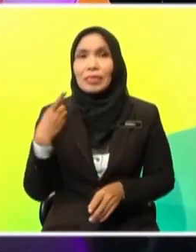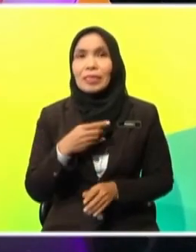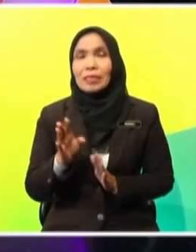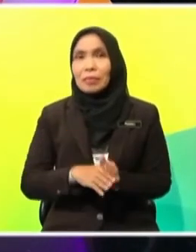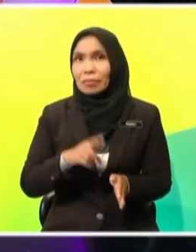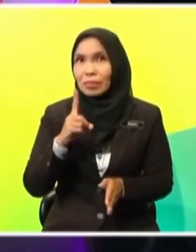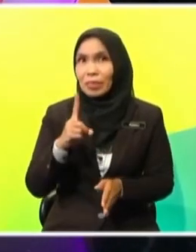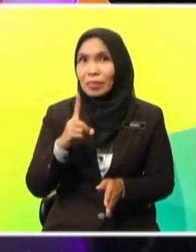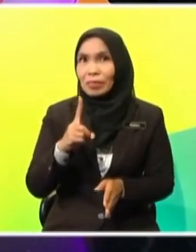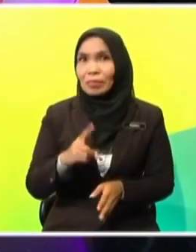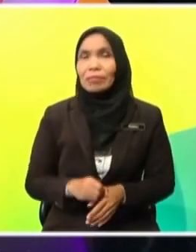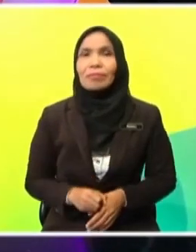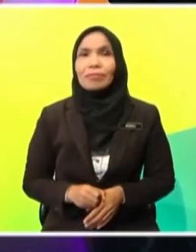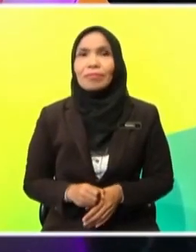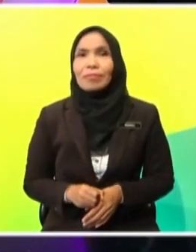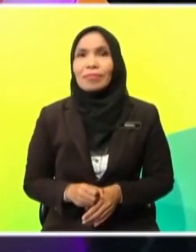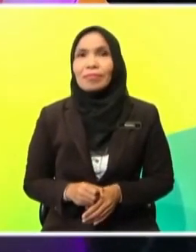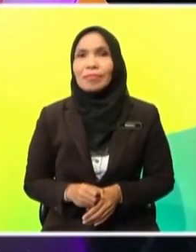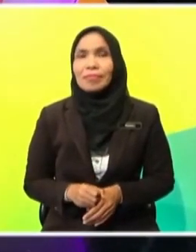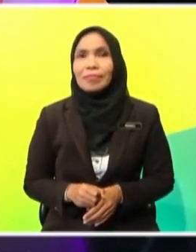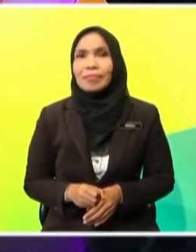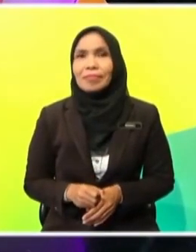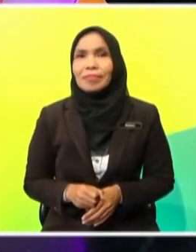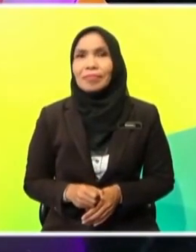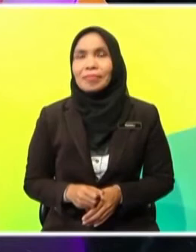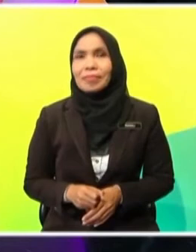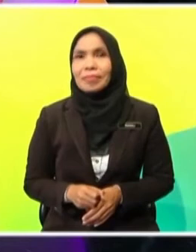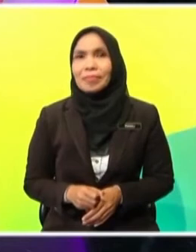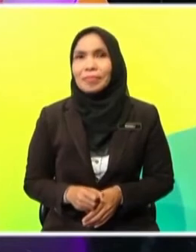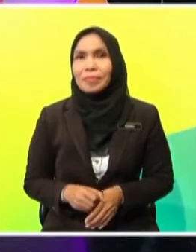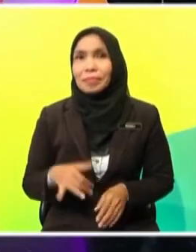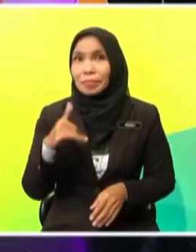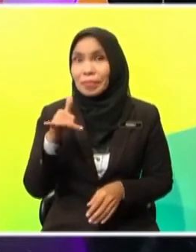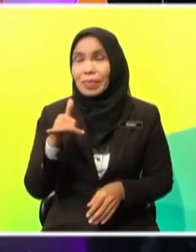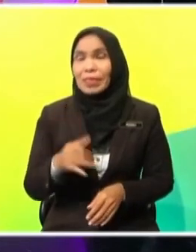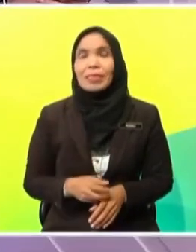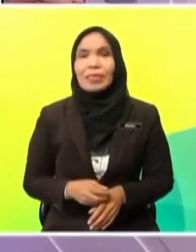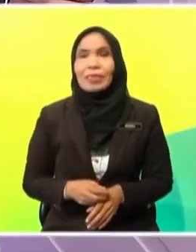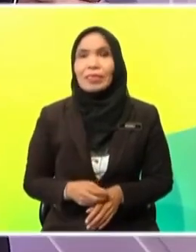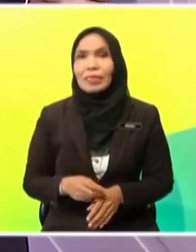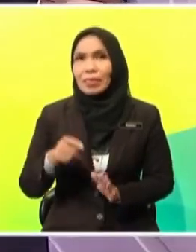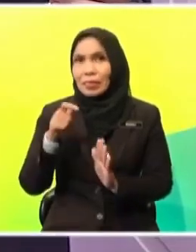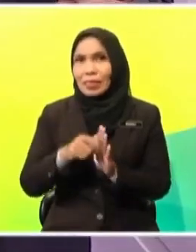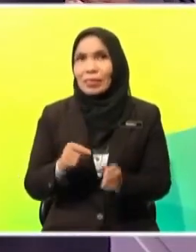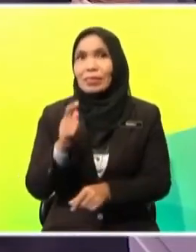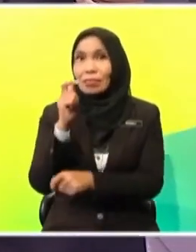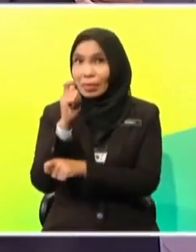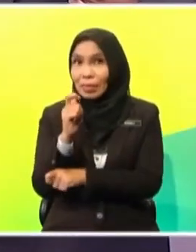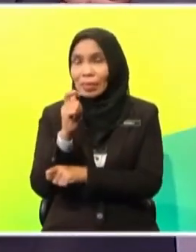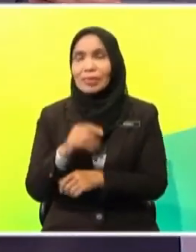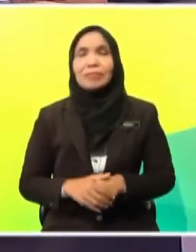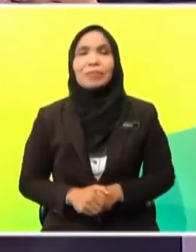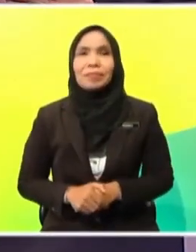semarakkan smule permainan tadi sih Pujangga merawi manisan